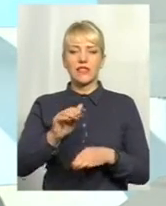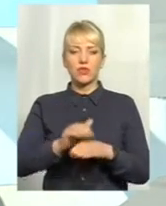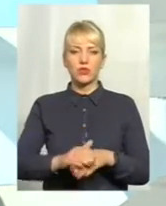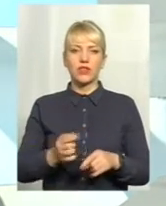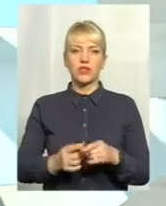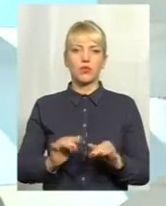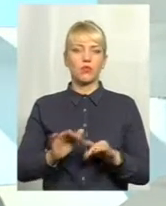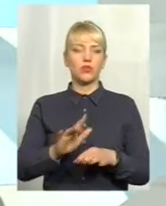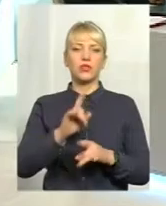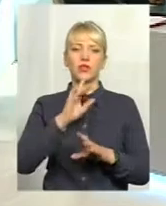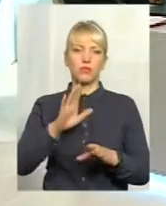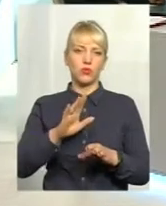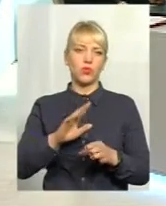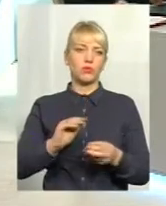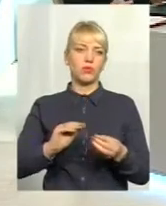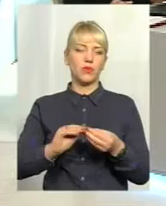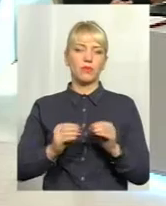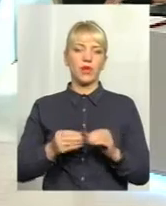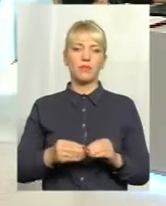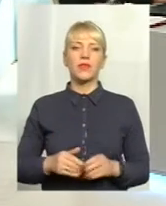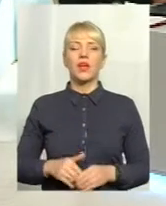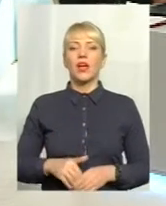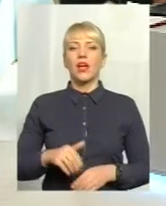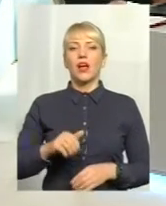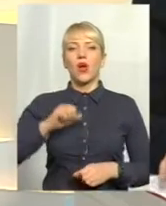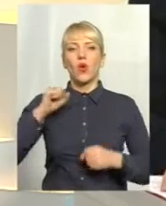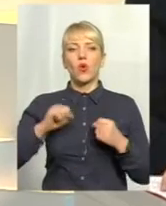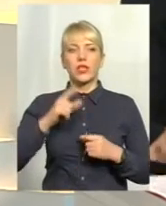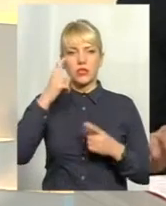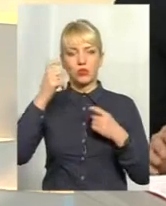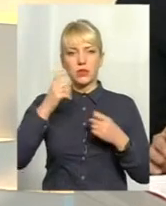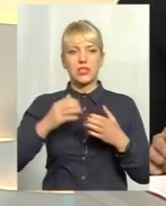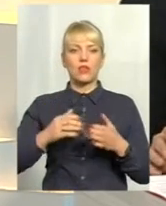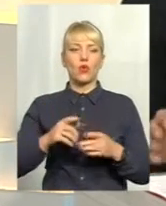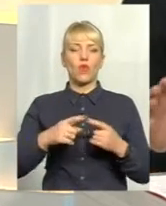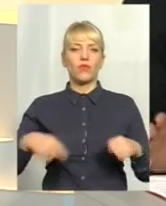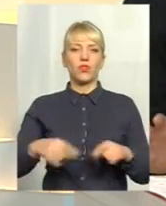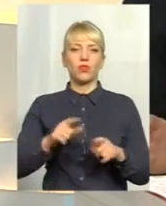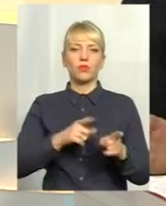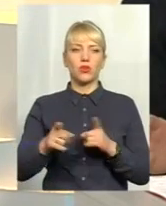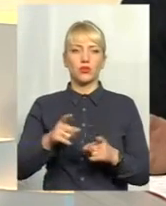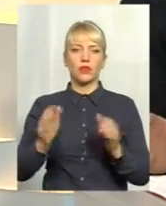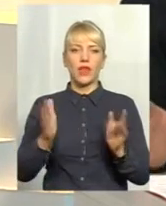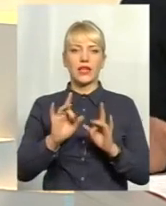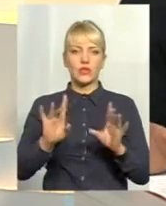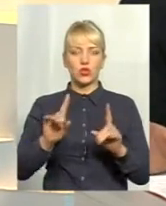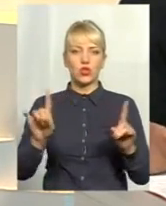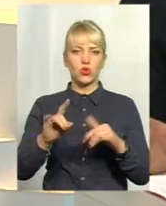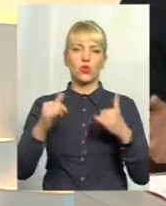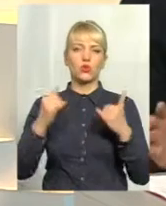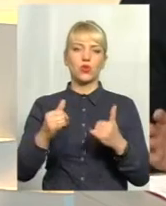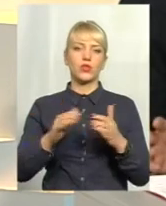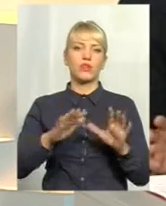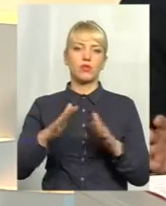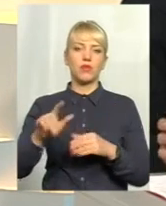буде якби таким надмірним. Ну, і колеги з інформаційного відділу підготували сюжет про те, що сьогодні